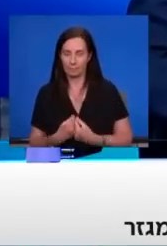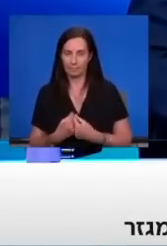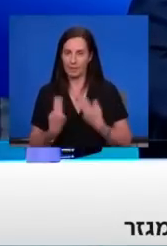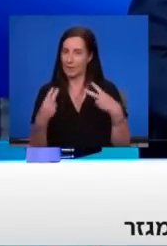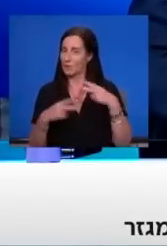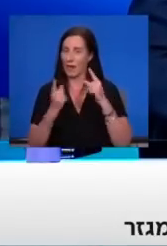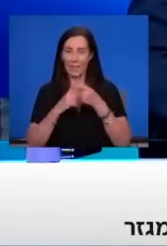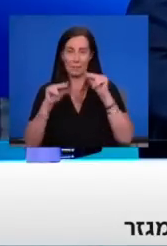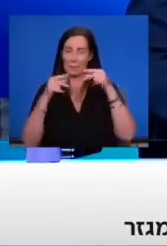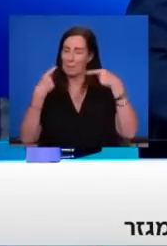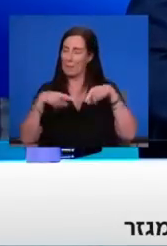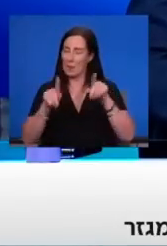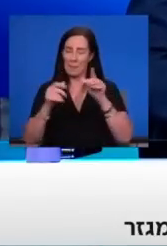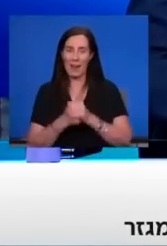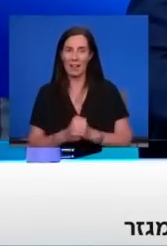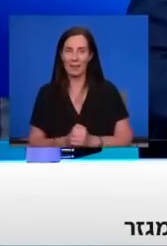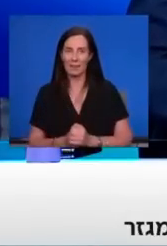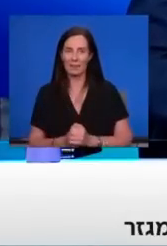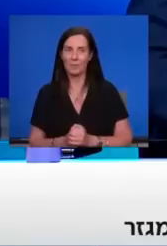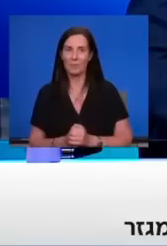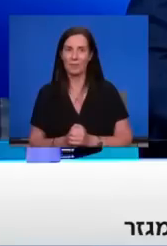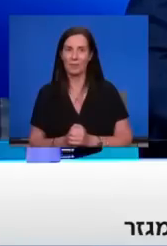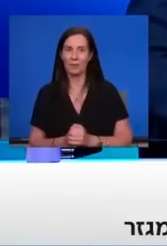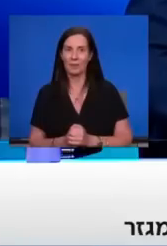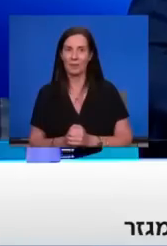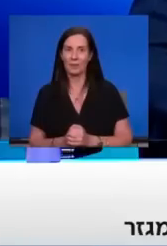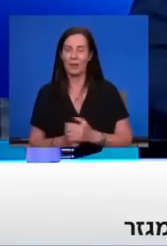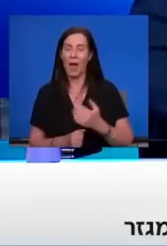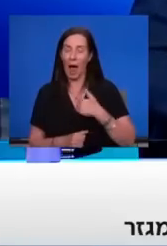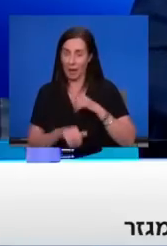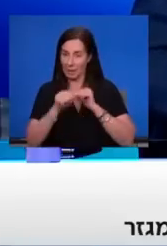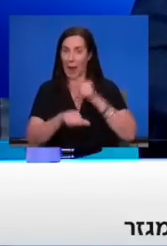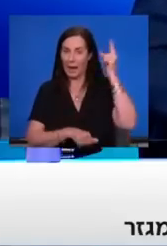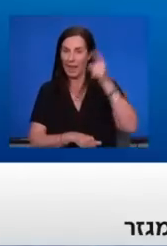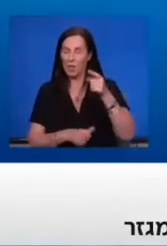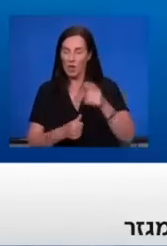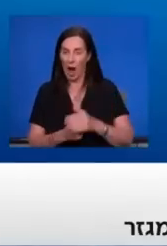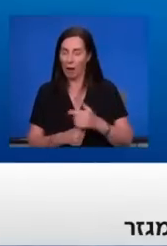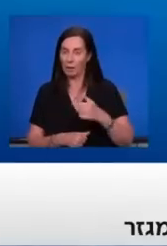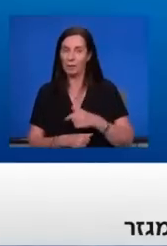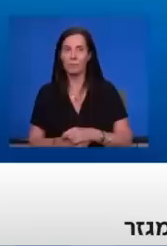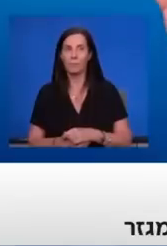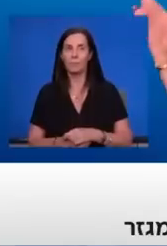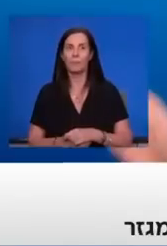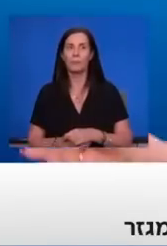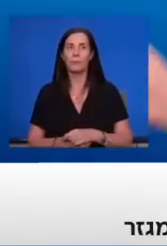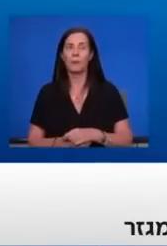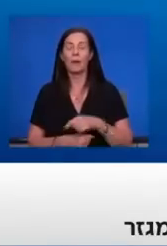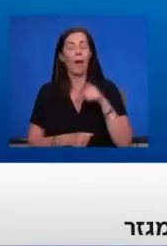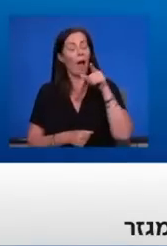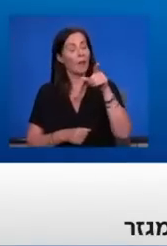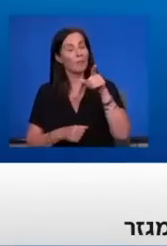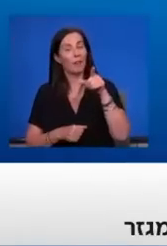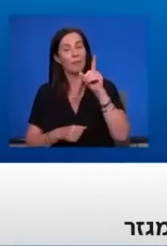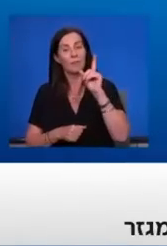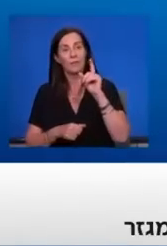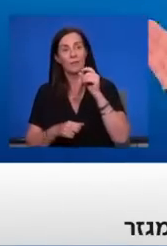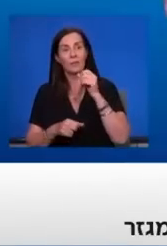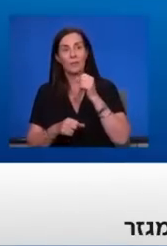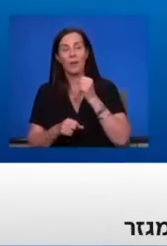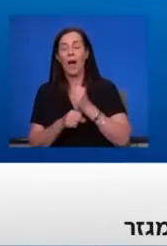לפתור. לא, לא, לא. זה יותר קל. אני בעד ענישה. אל תעשה להם הנחה. אתה עושה הנחה לאנשים